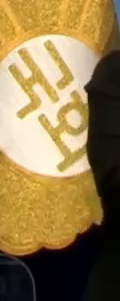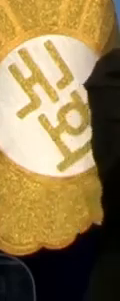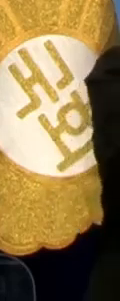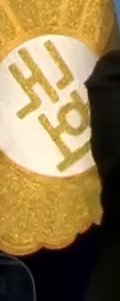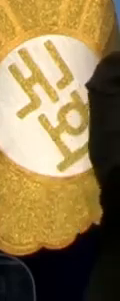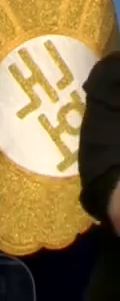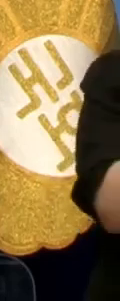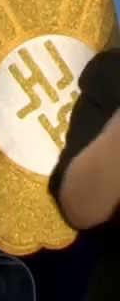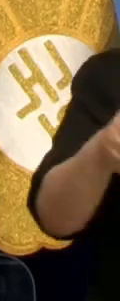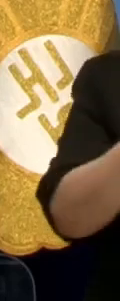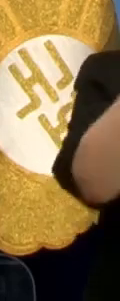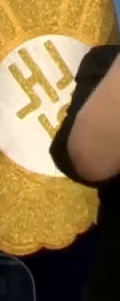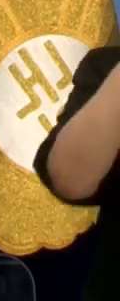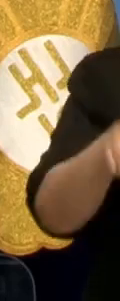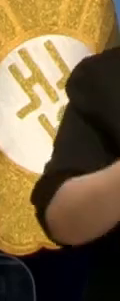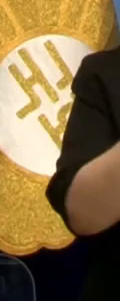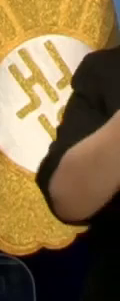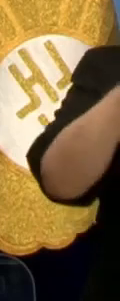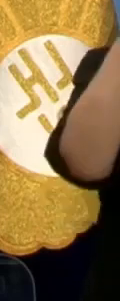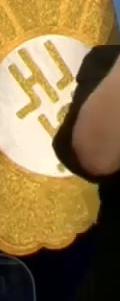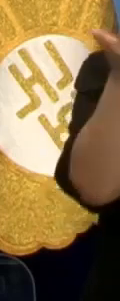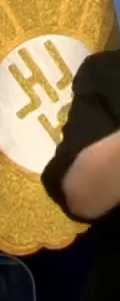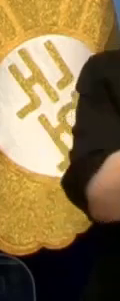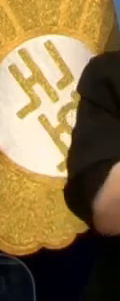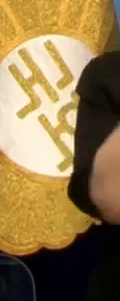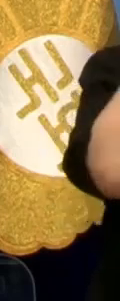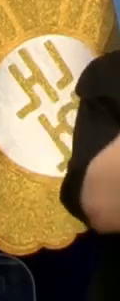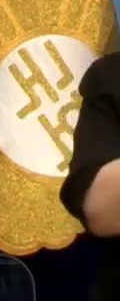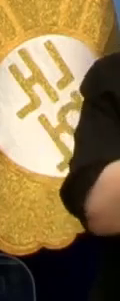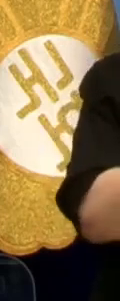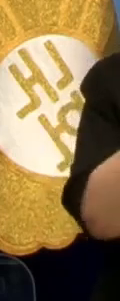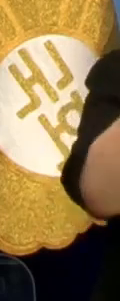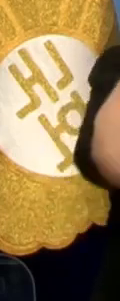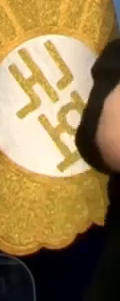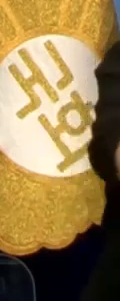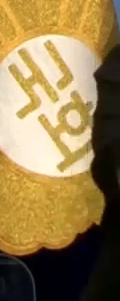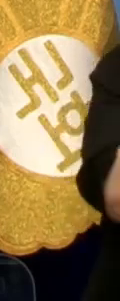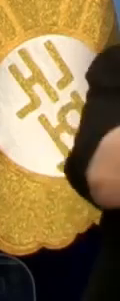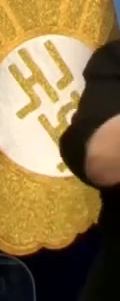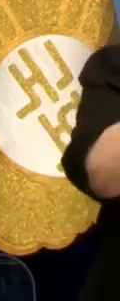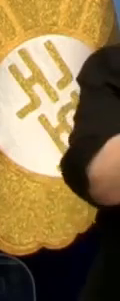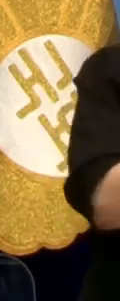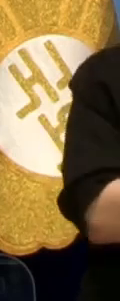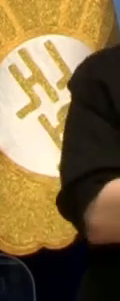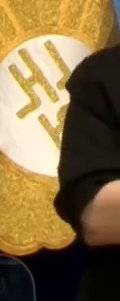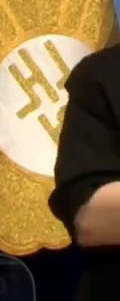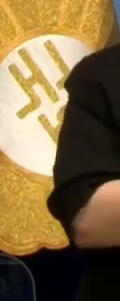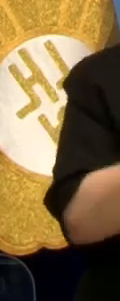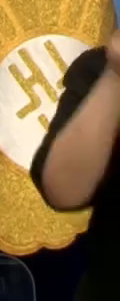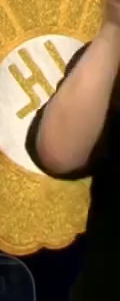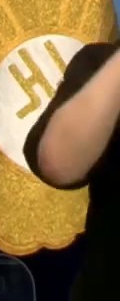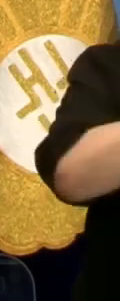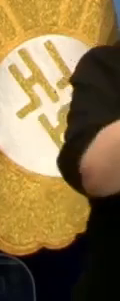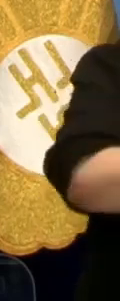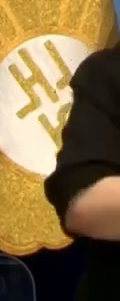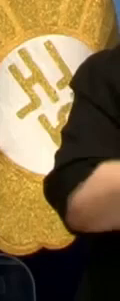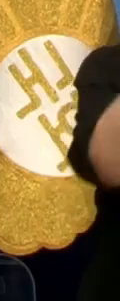경기도지사 재임 동안에 어떤 후보도 넘보지 못할 공약 이행률 평균